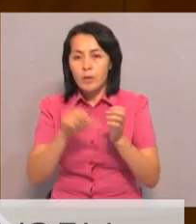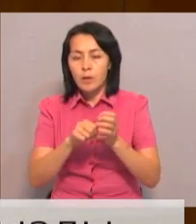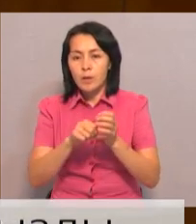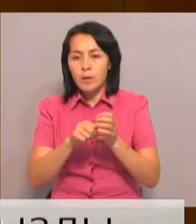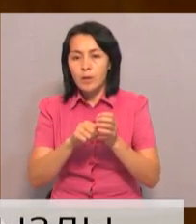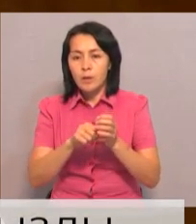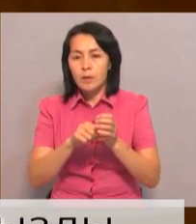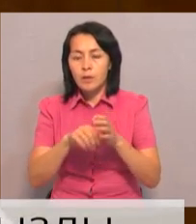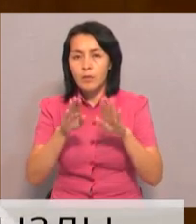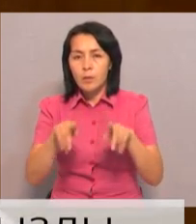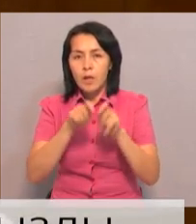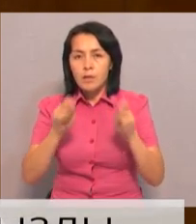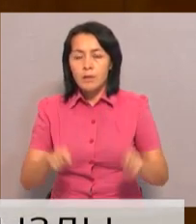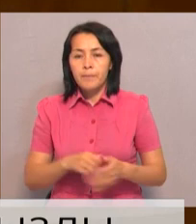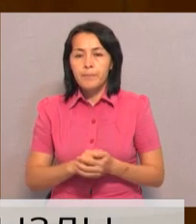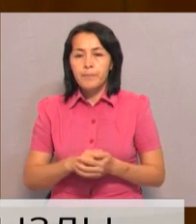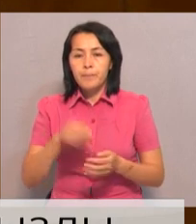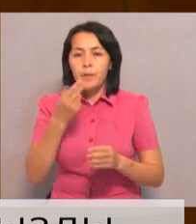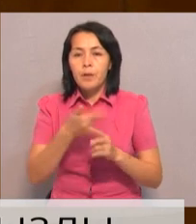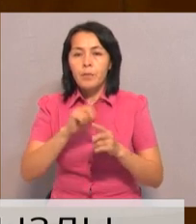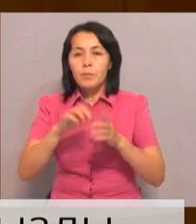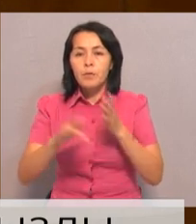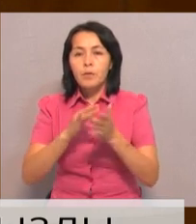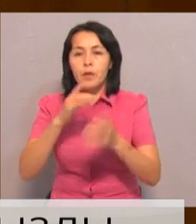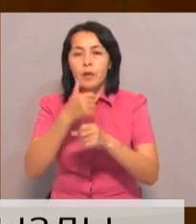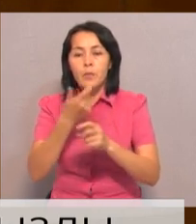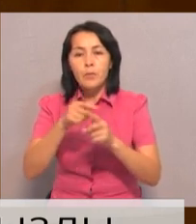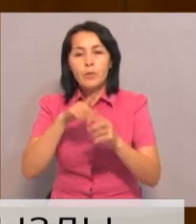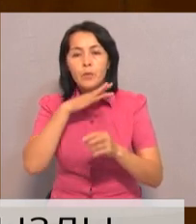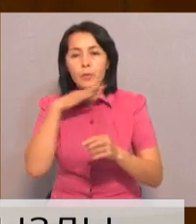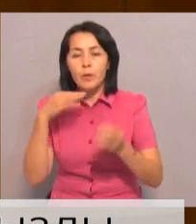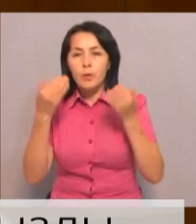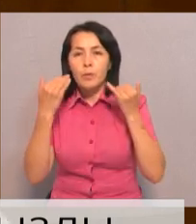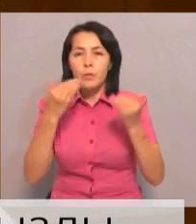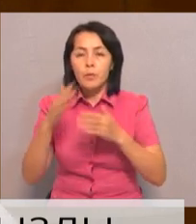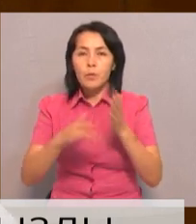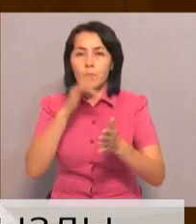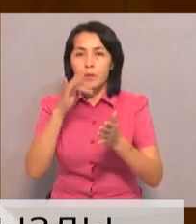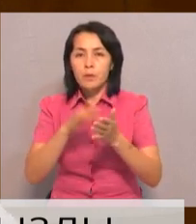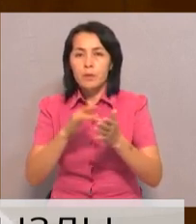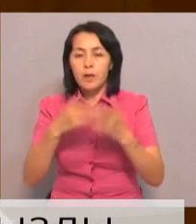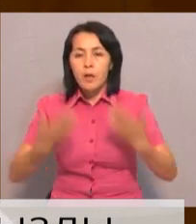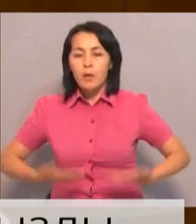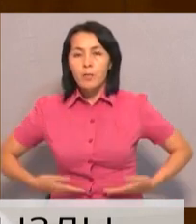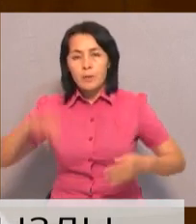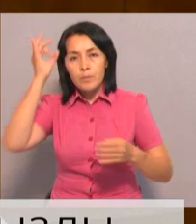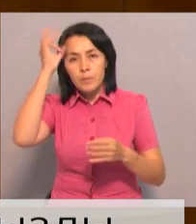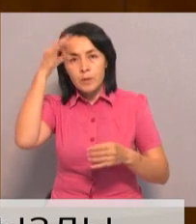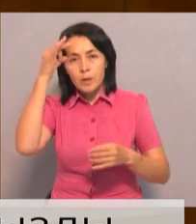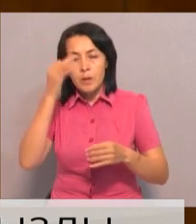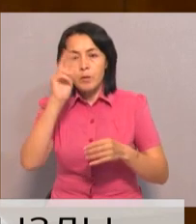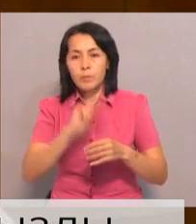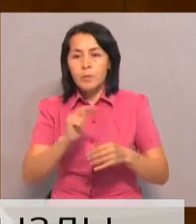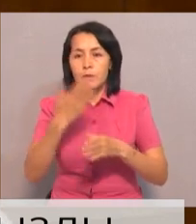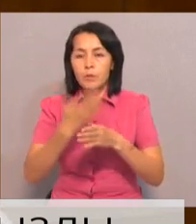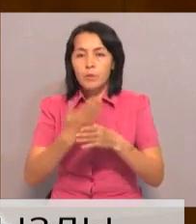ауданда ашылатын болады. Бұл орталықтардың маңызы өте зор, себебі бұл орталықтарда әлеуметтік психологиялық құқықтық